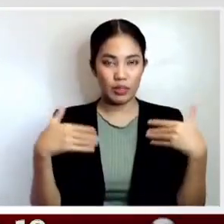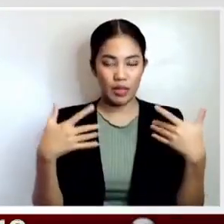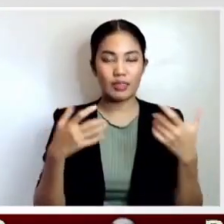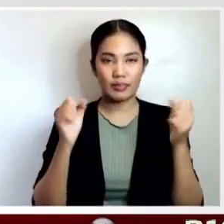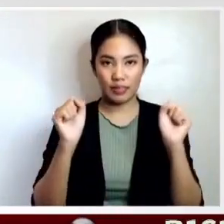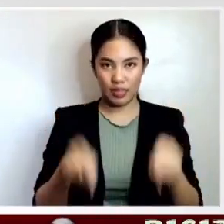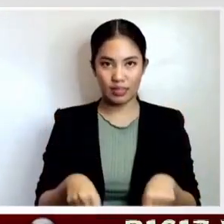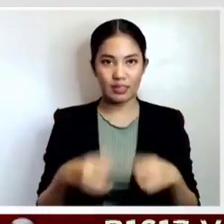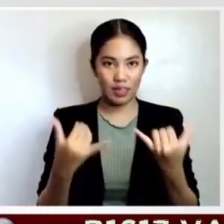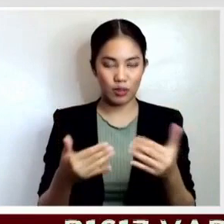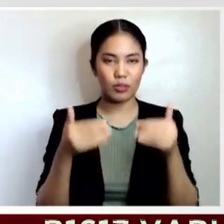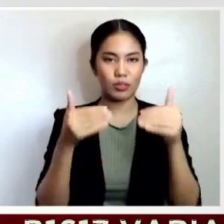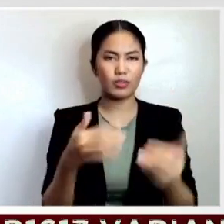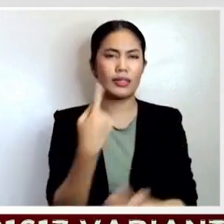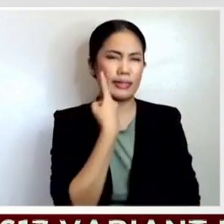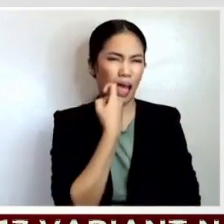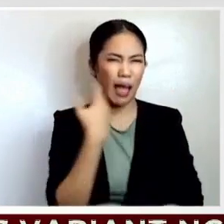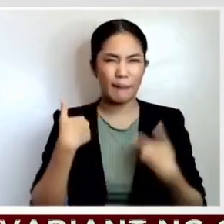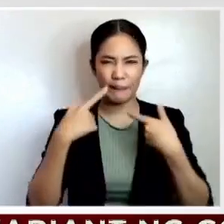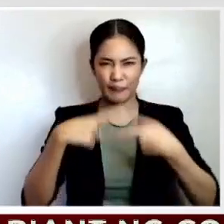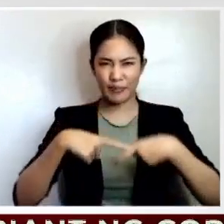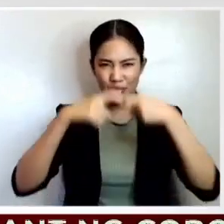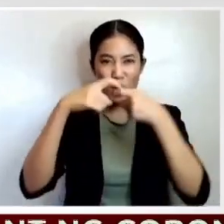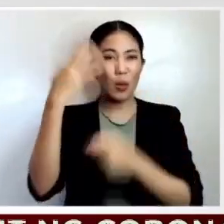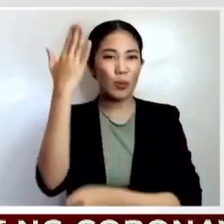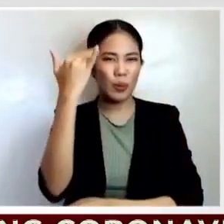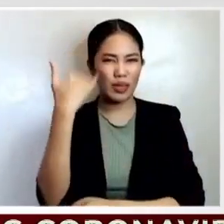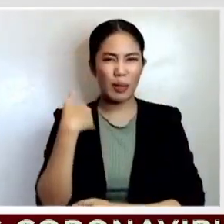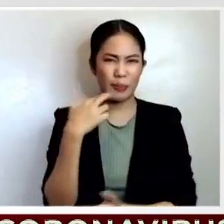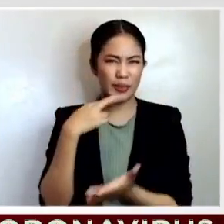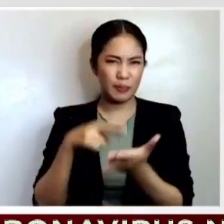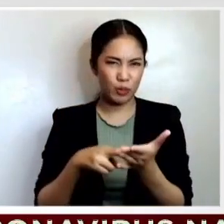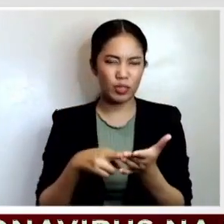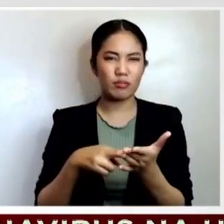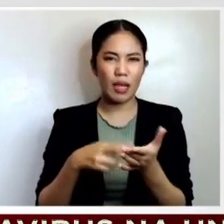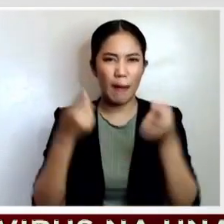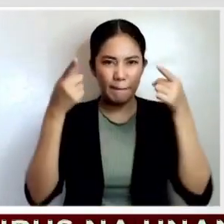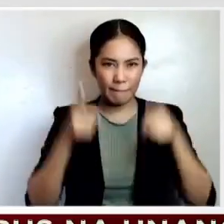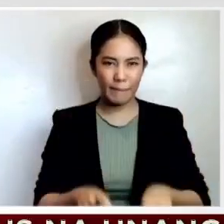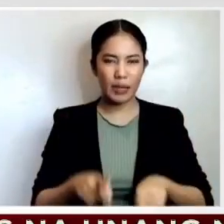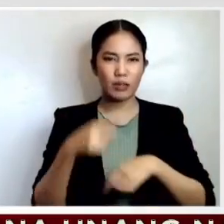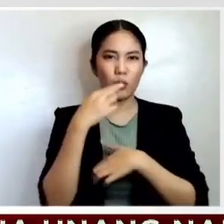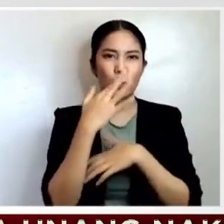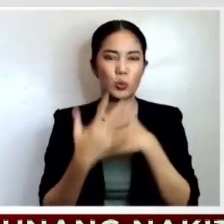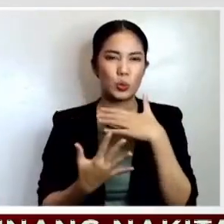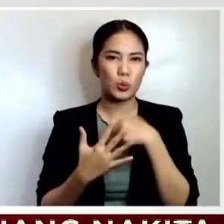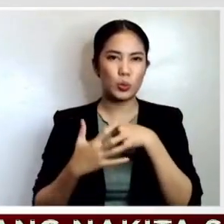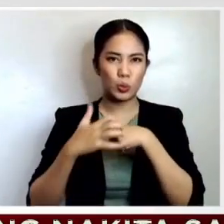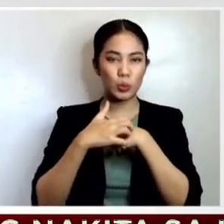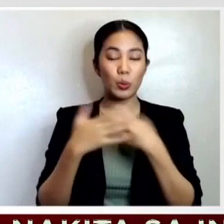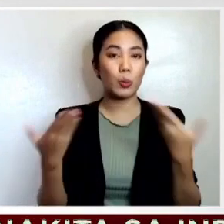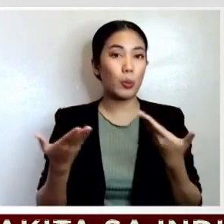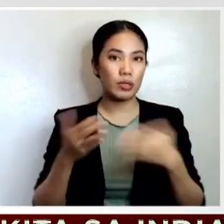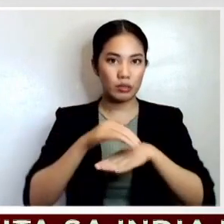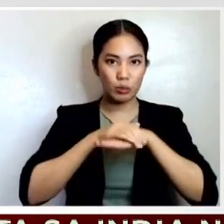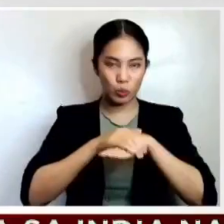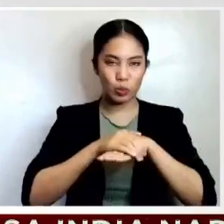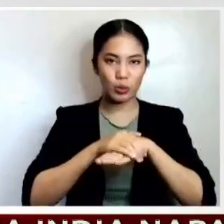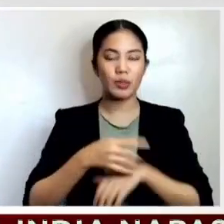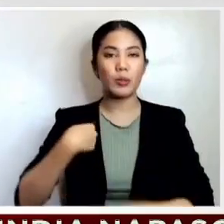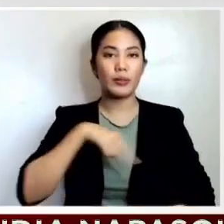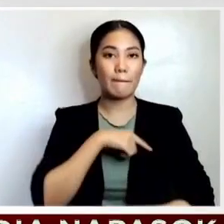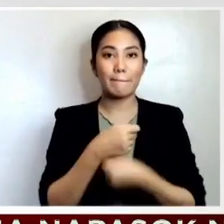ang napaulat na ilang insidente ng pamumuon ng dugo sa utak sa Europa. Nakakatiyak po tayong lahat na masusi po